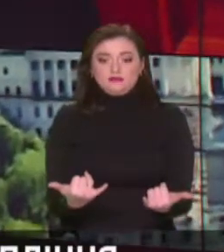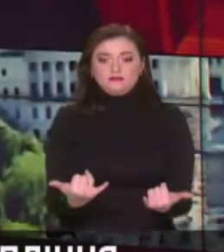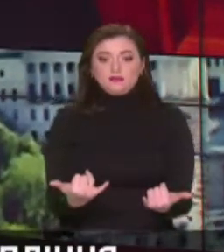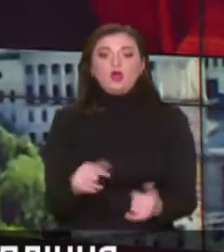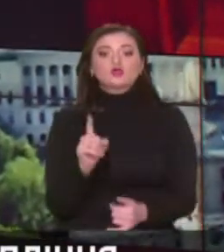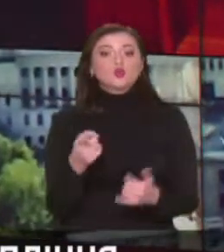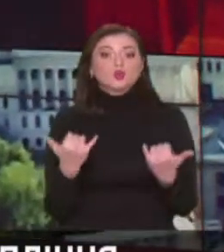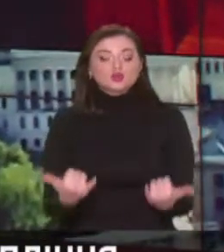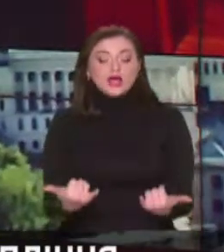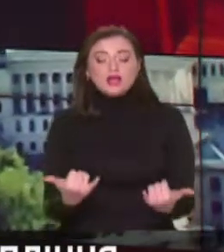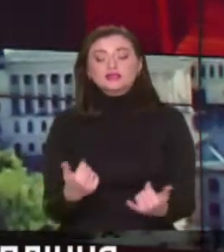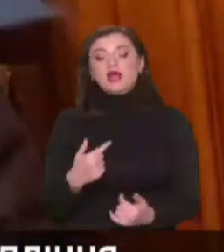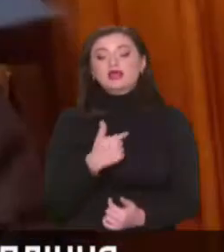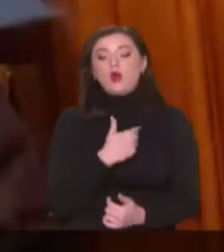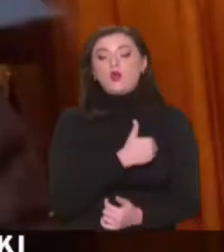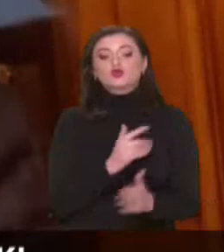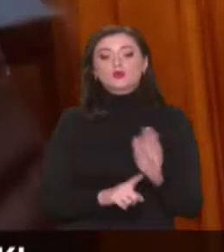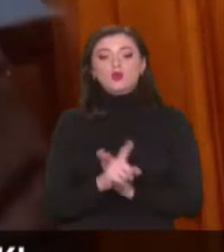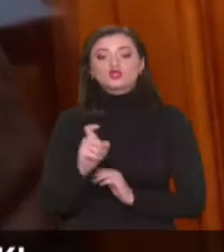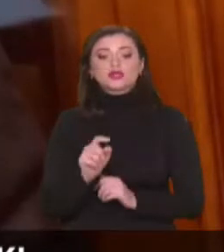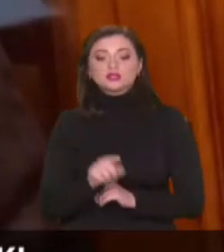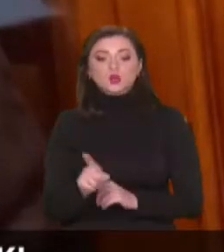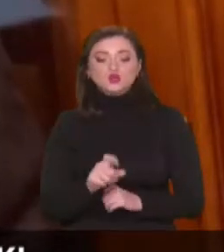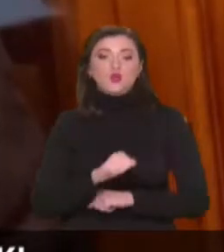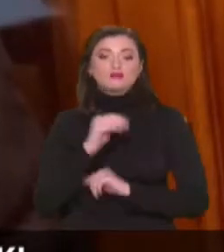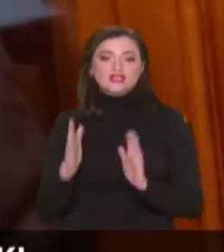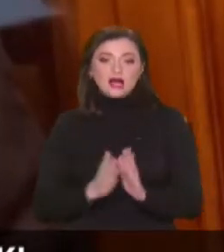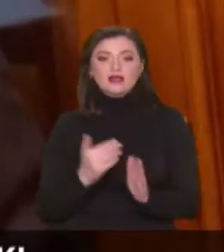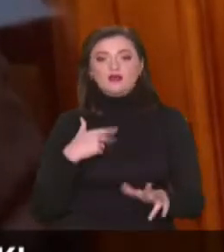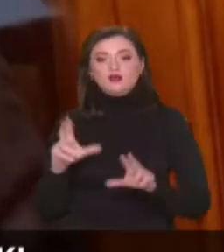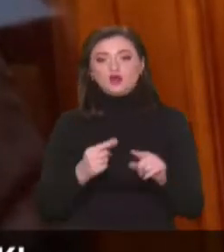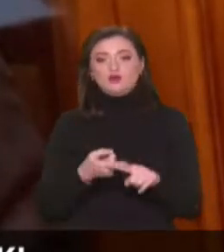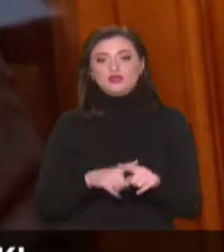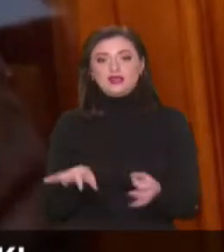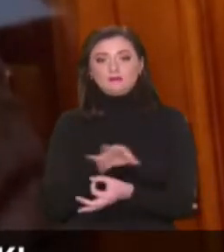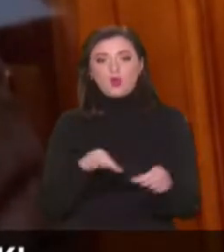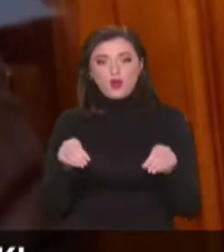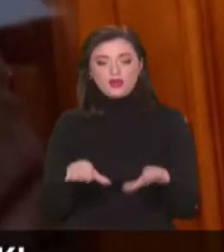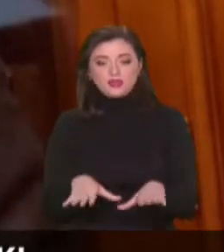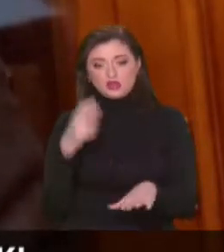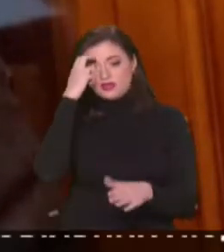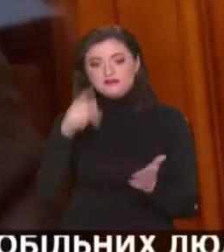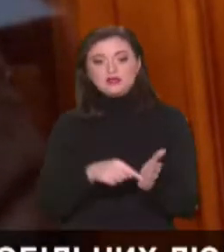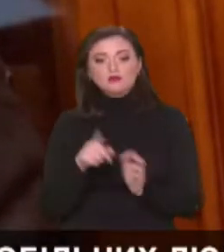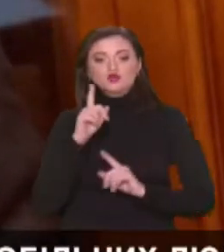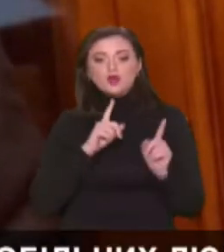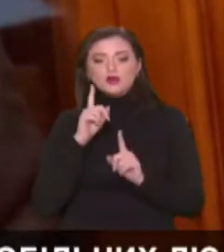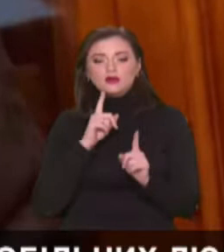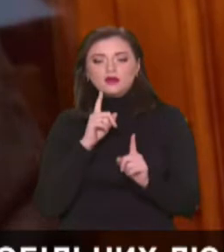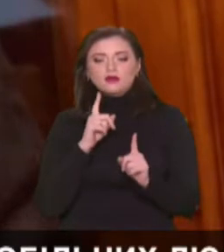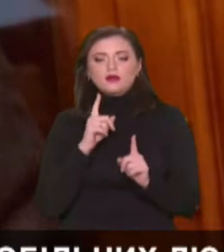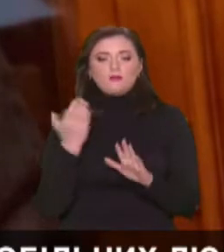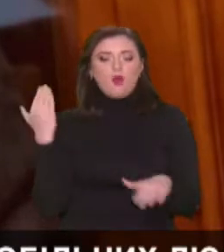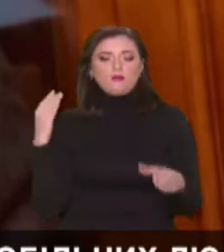Чому зараз? Ну, я хочу почати з того, що взагалі я вважаю цей проєкт рішення Київської міської ради попереднім